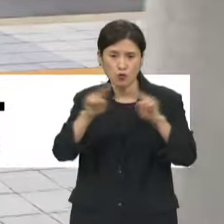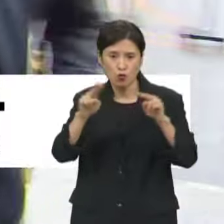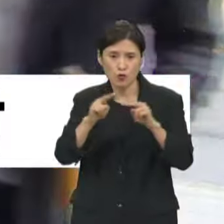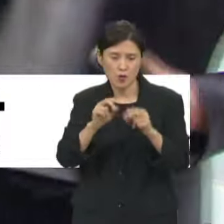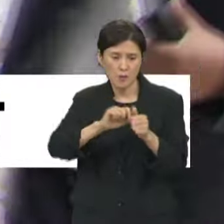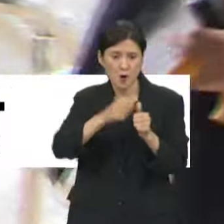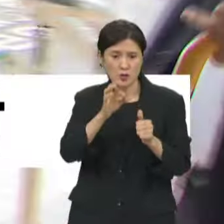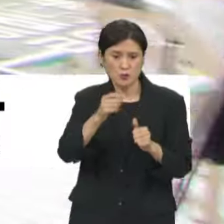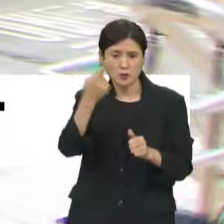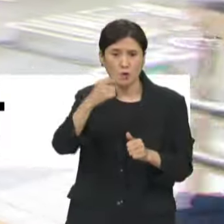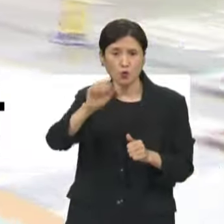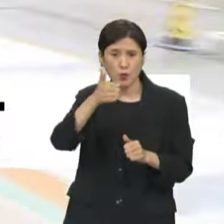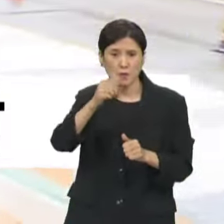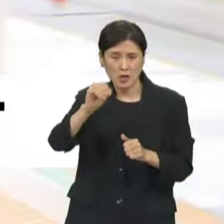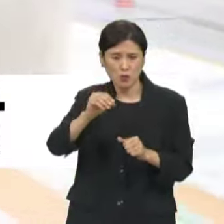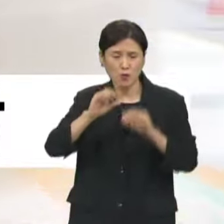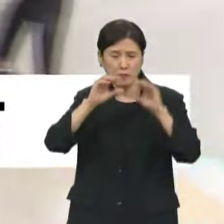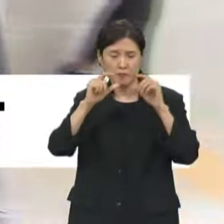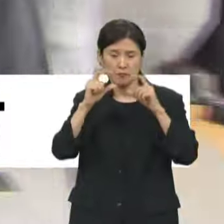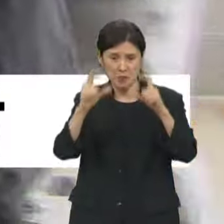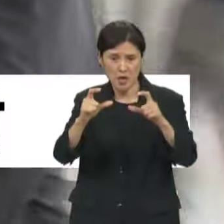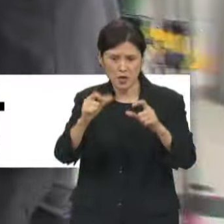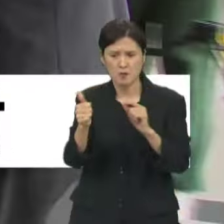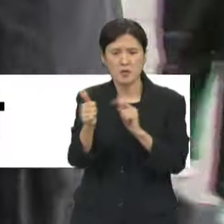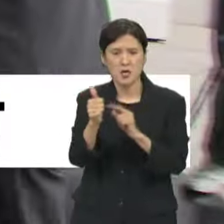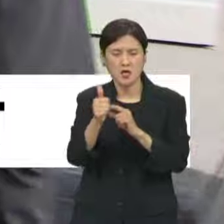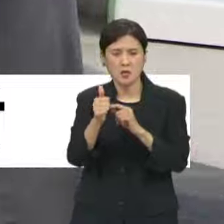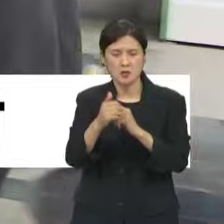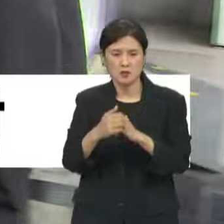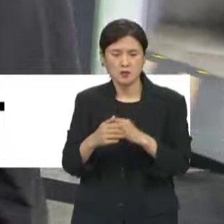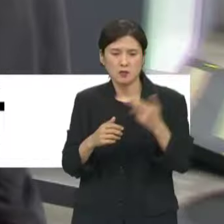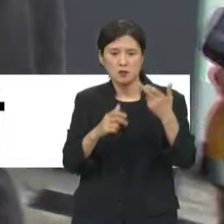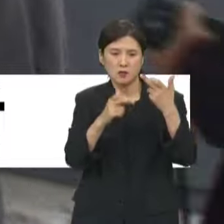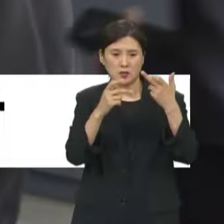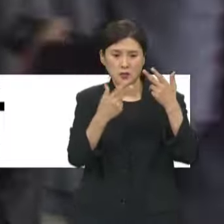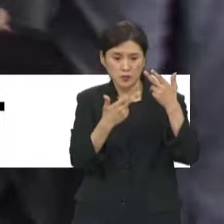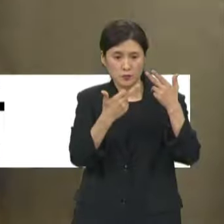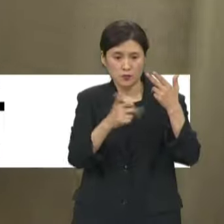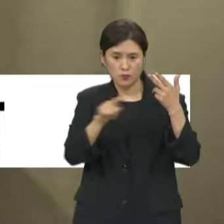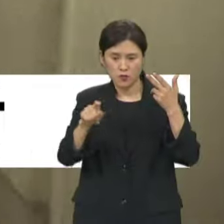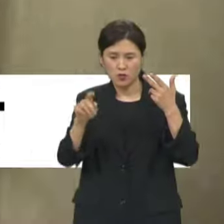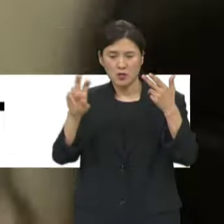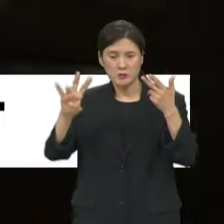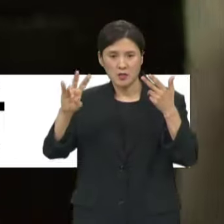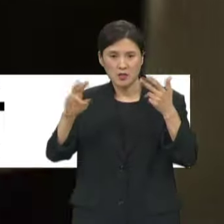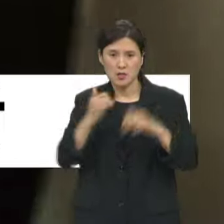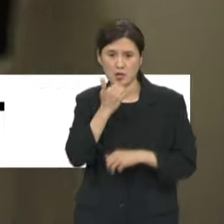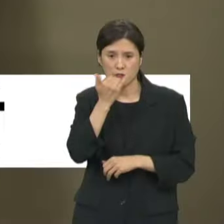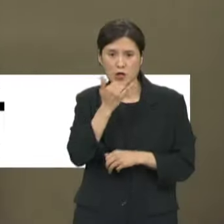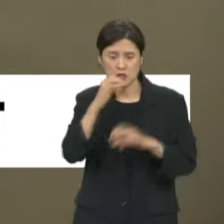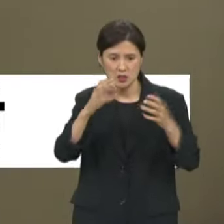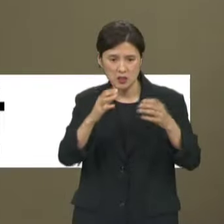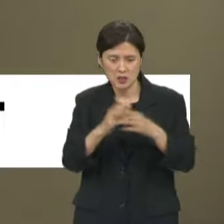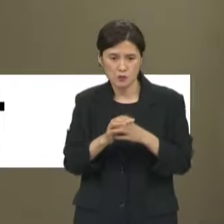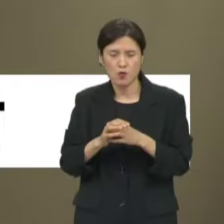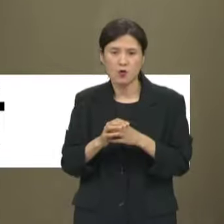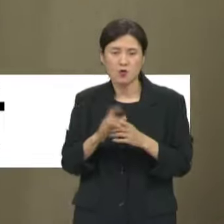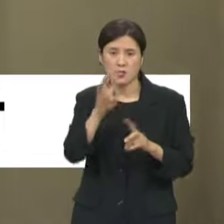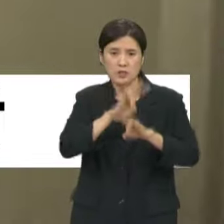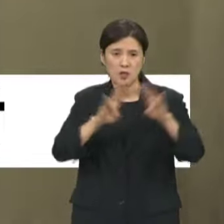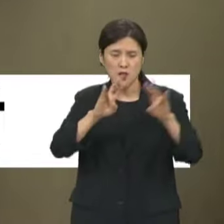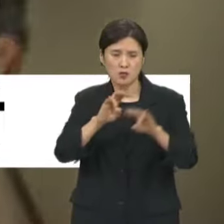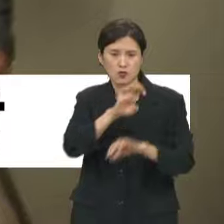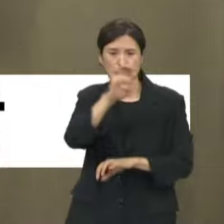1500만 원을 선고받은 박경기 시장이 오늘 17일부터 24일까지 프랑스와 네덜란드 등 유럽 지역 해외